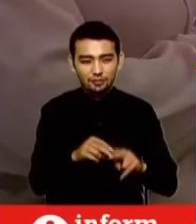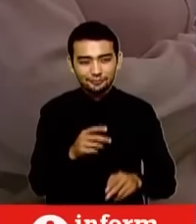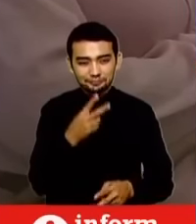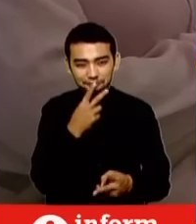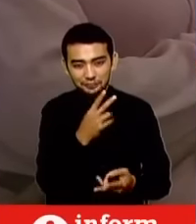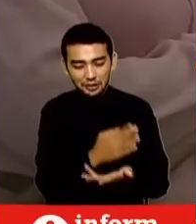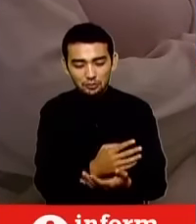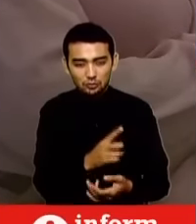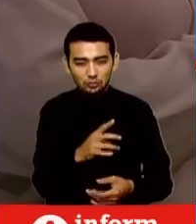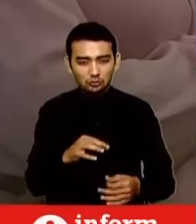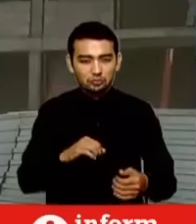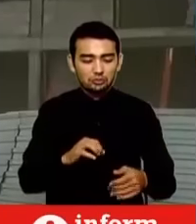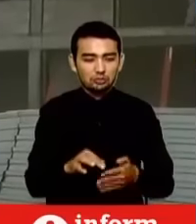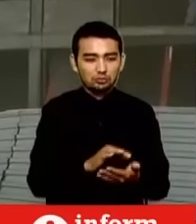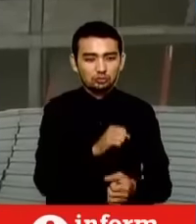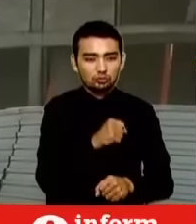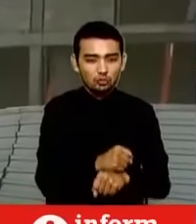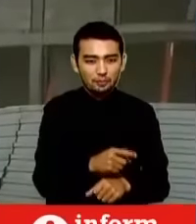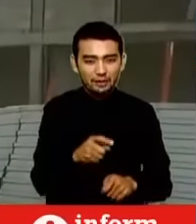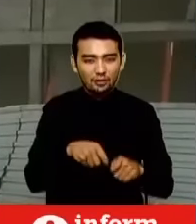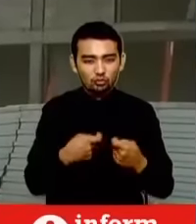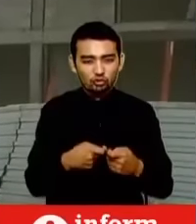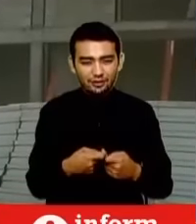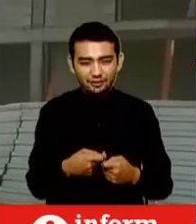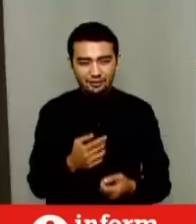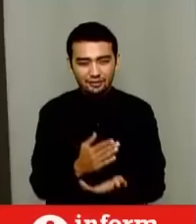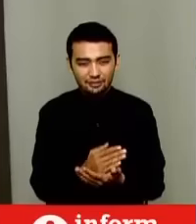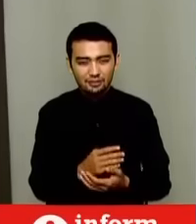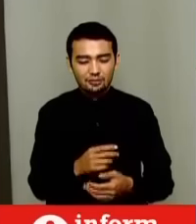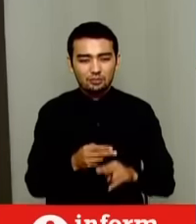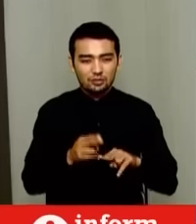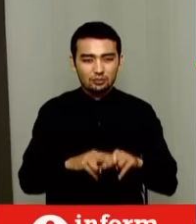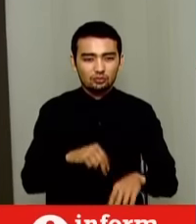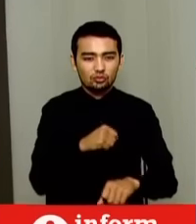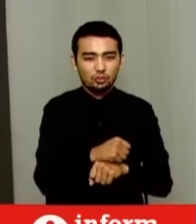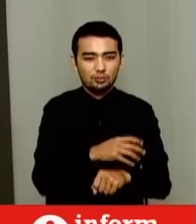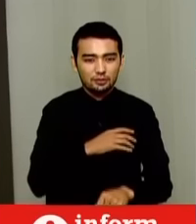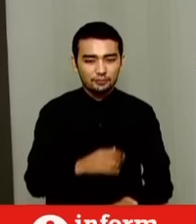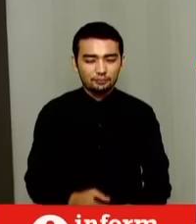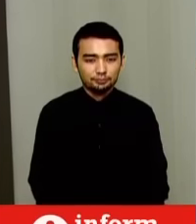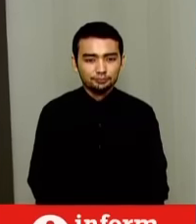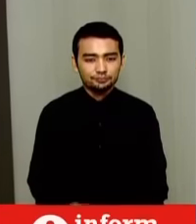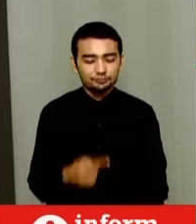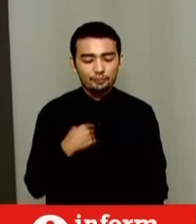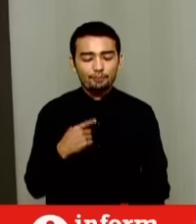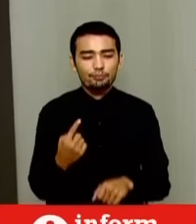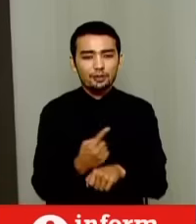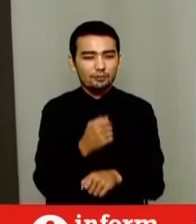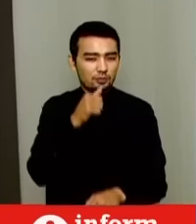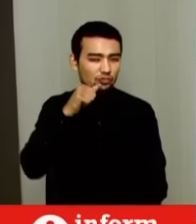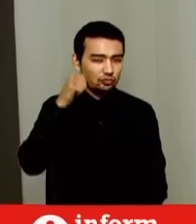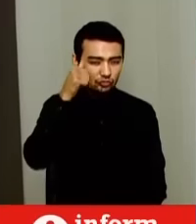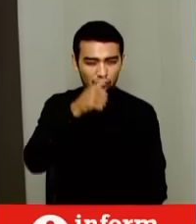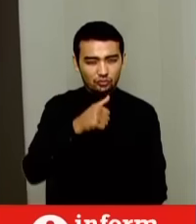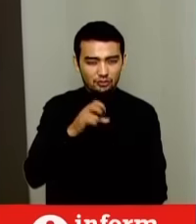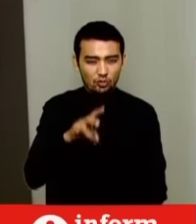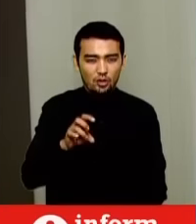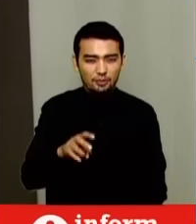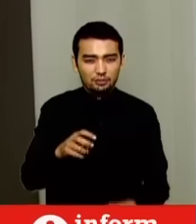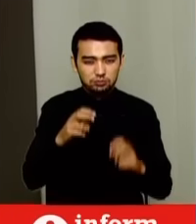оказалось, строительство заморозили из-за нарушений. «Делюкс Таун» мы проверяли первый раз в ноябре прошлого года,